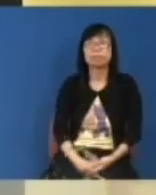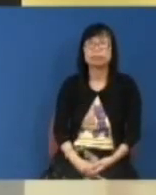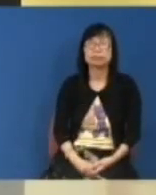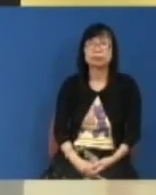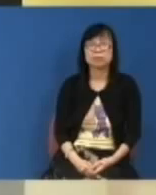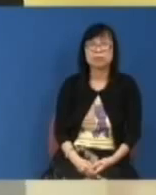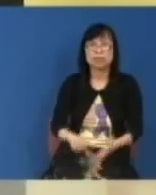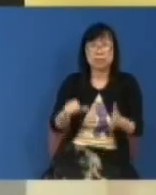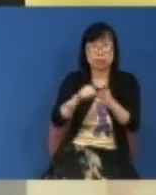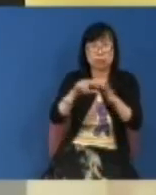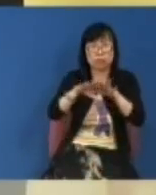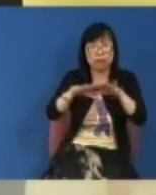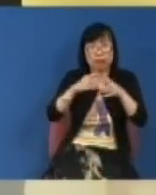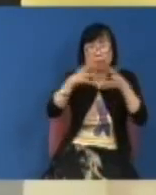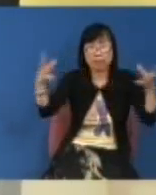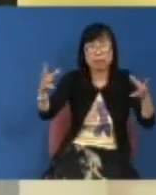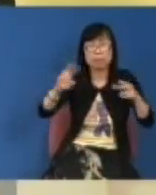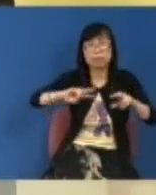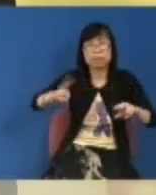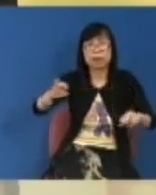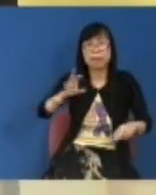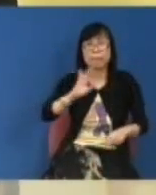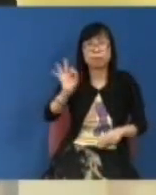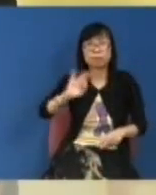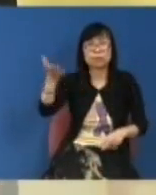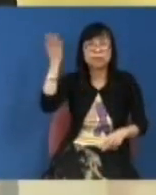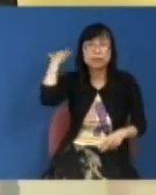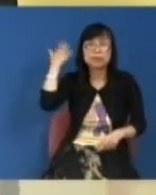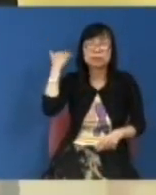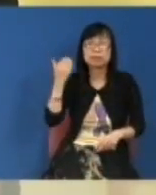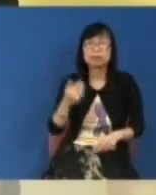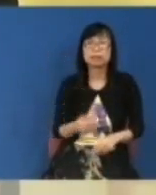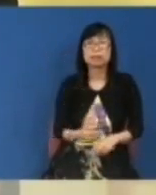而家最大的變化就係咁，即係已經冇咗以前嗰、那個